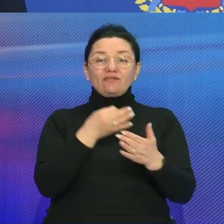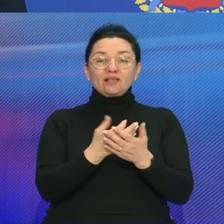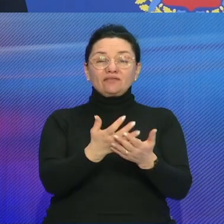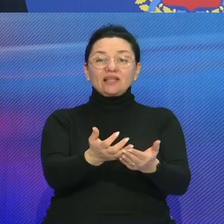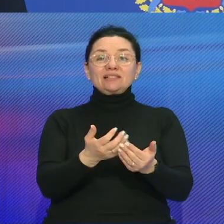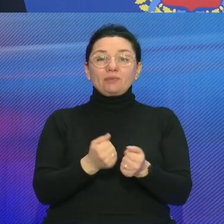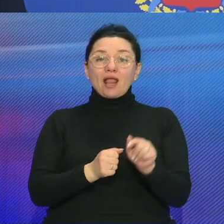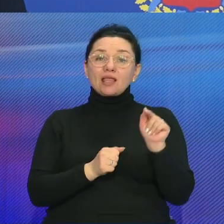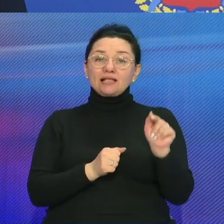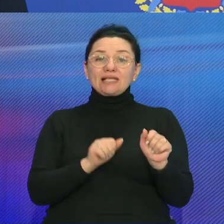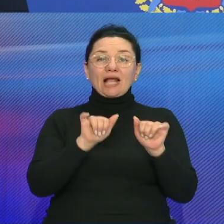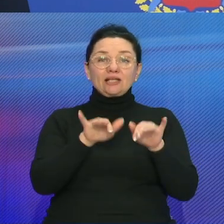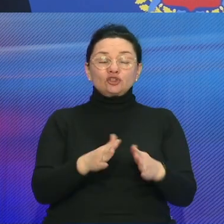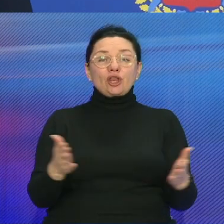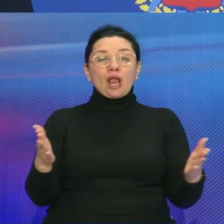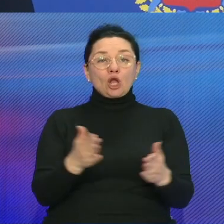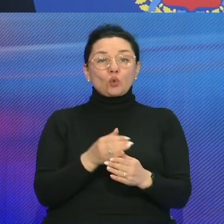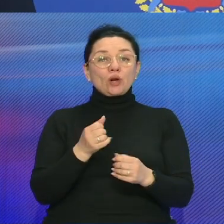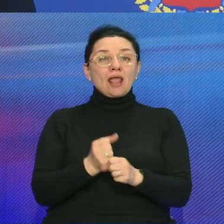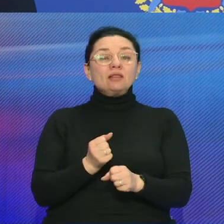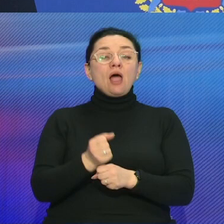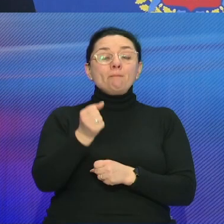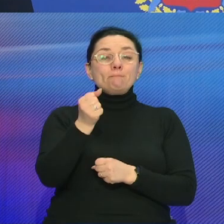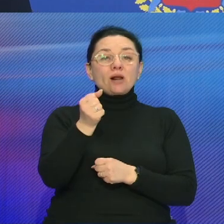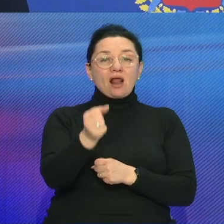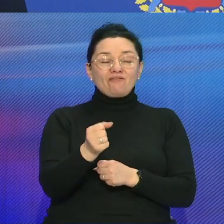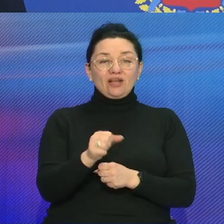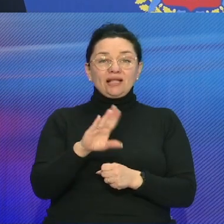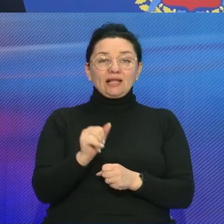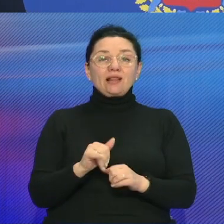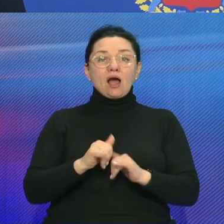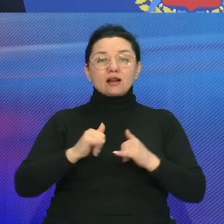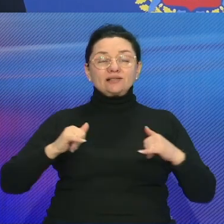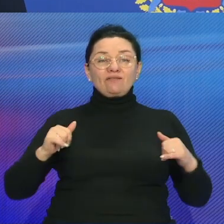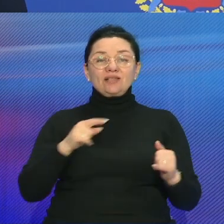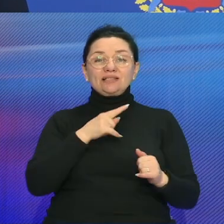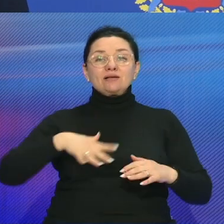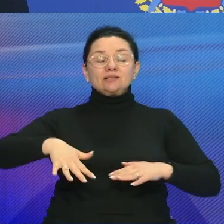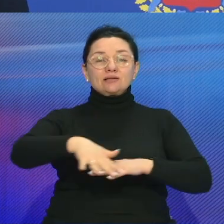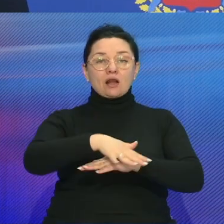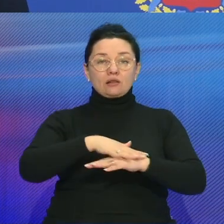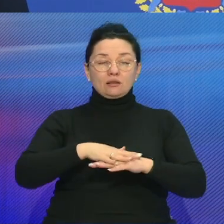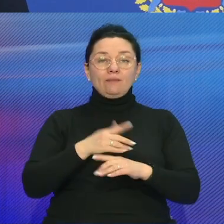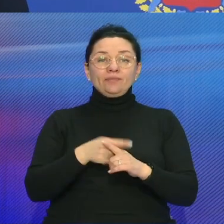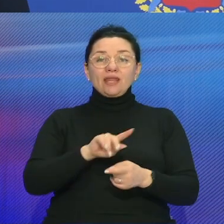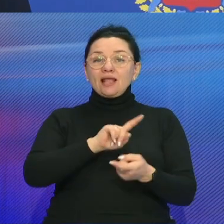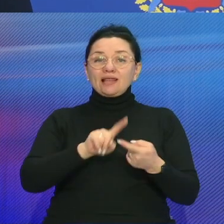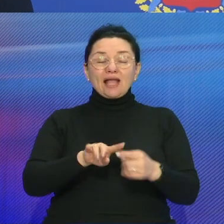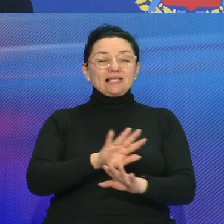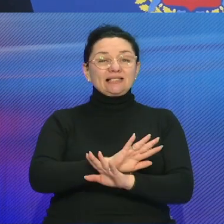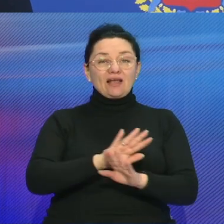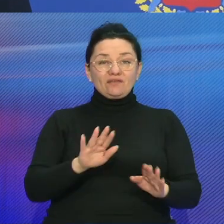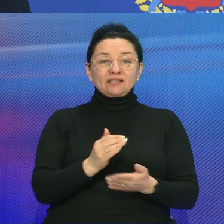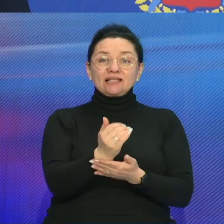решений, направленных на социально-экономическое развитие страны, на сохранение независимости, на